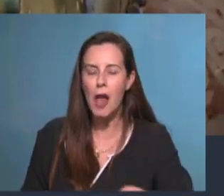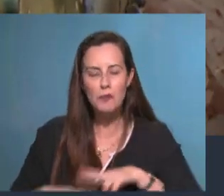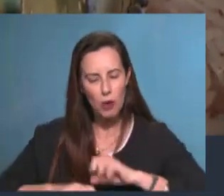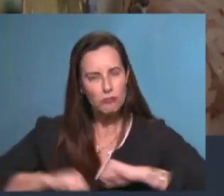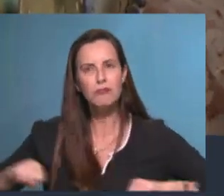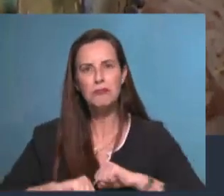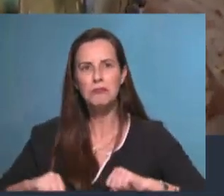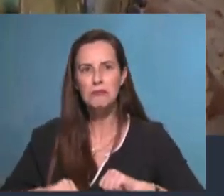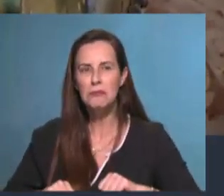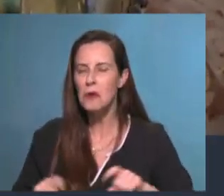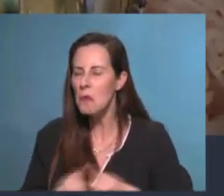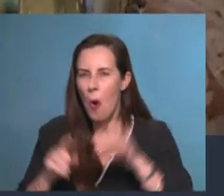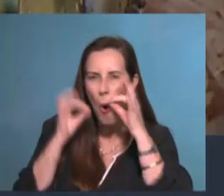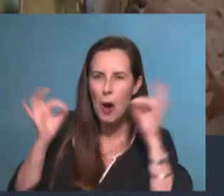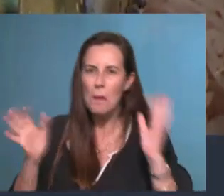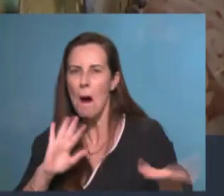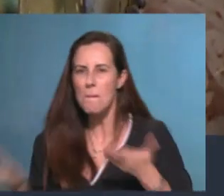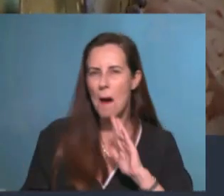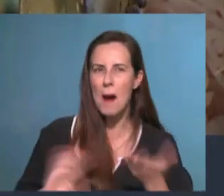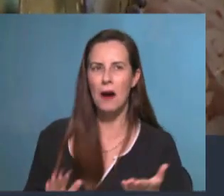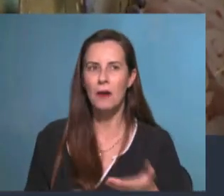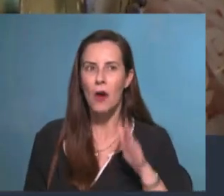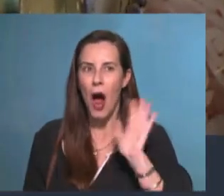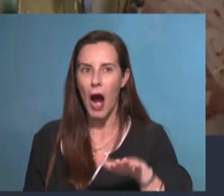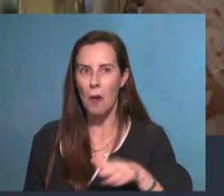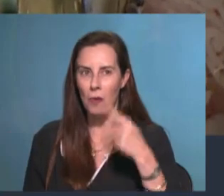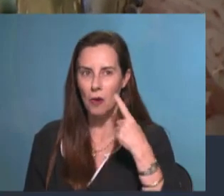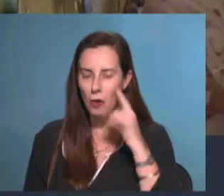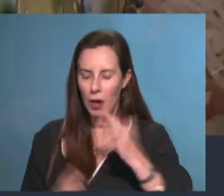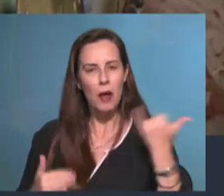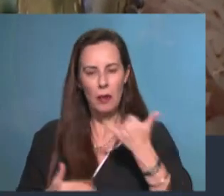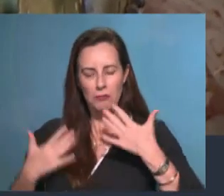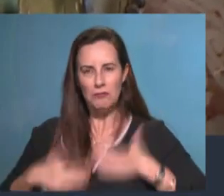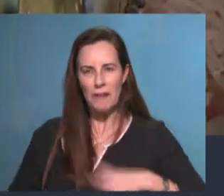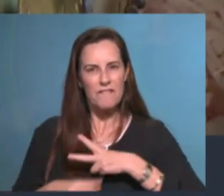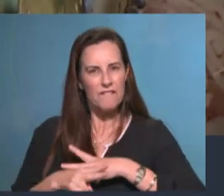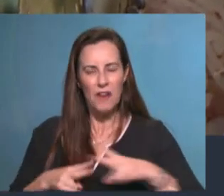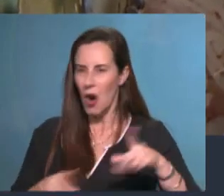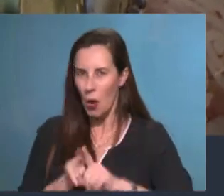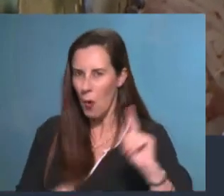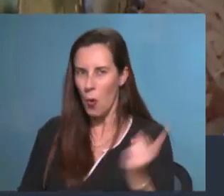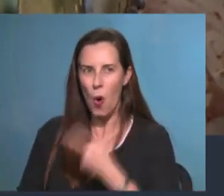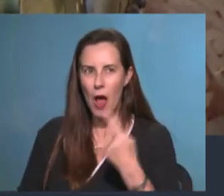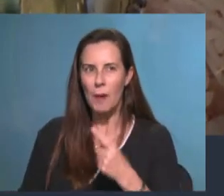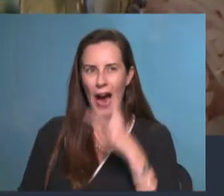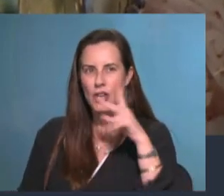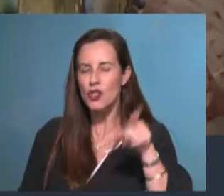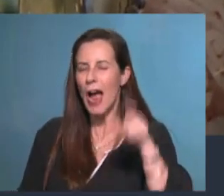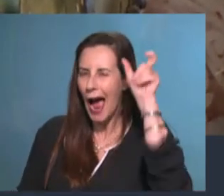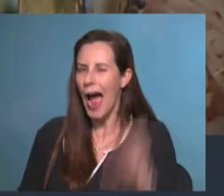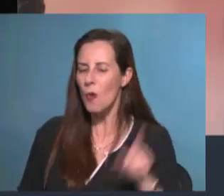היה כמו חתול, צ'ק צ'ק. לא לדבר על כך שההופעה שלו הייתה מוקפדת לאין ארוך משאר האסירים, אז אתה ראית שיש לך שם